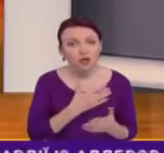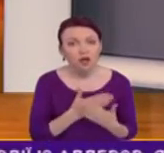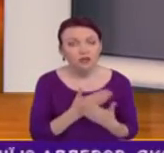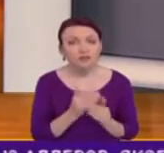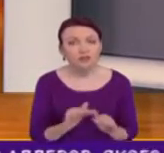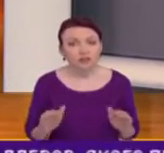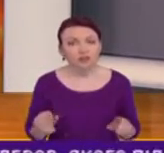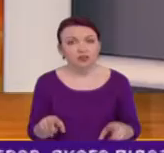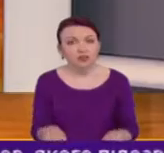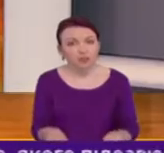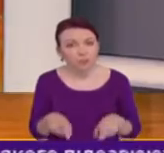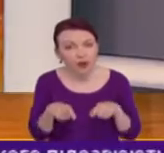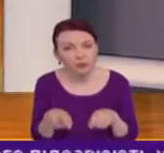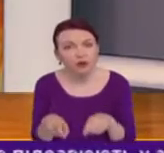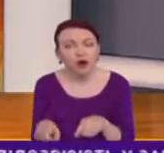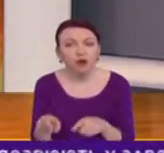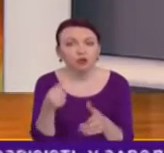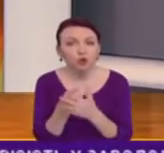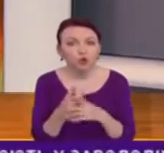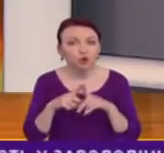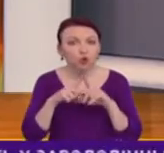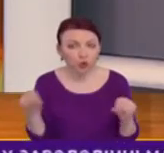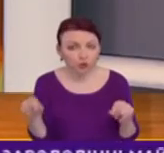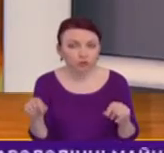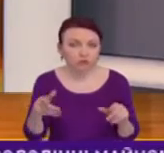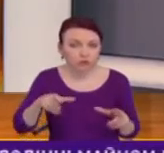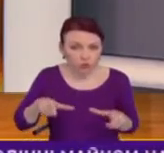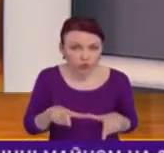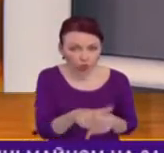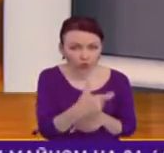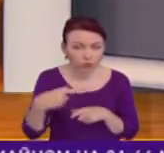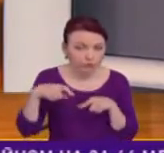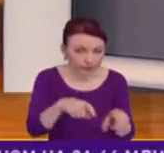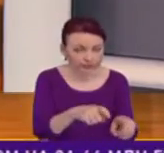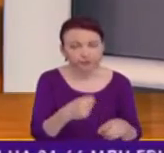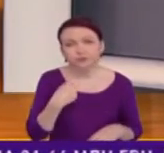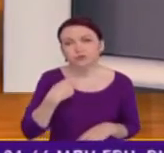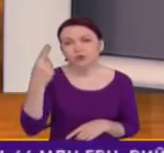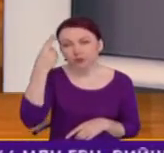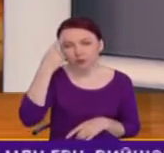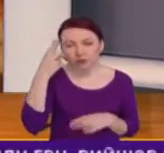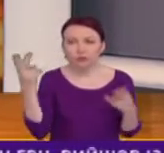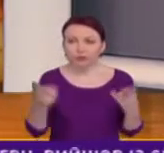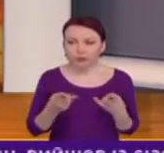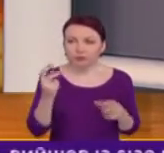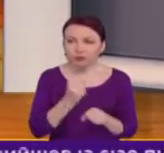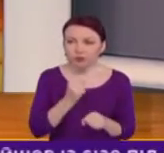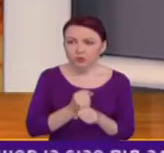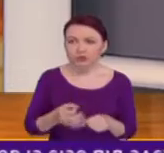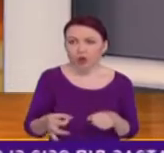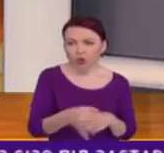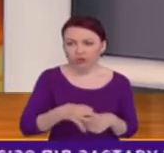які перебігають до школи, і тому ми подумали, що потрібно зробити острівець безпеки